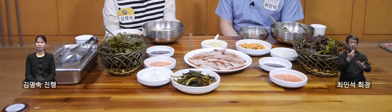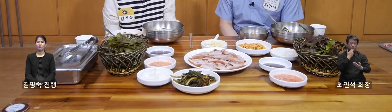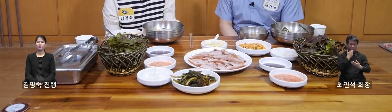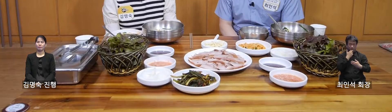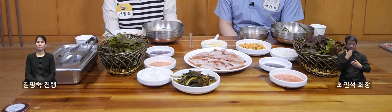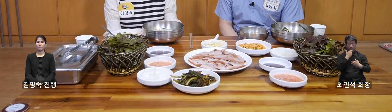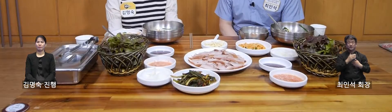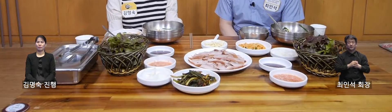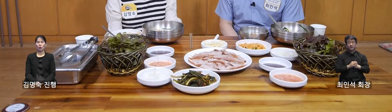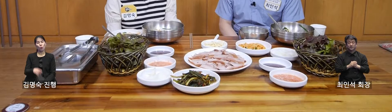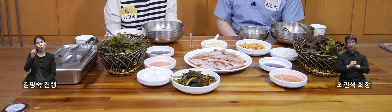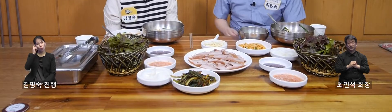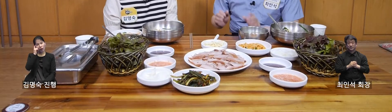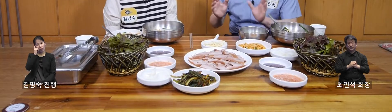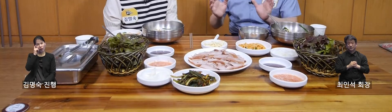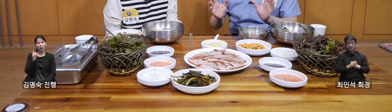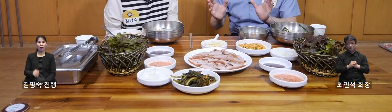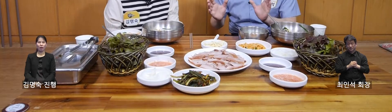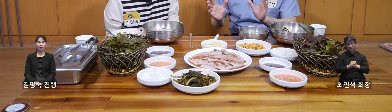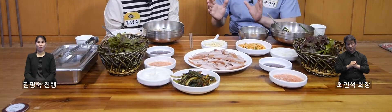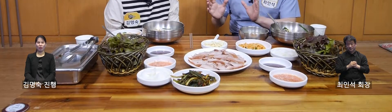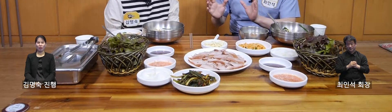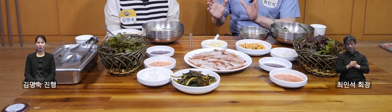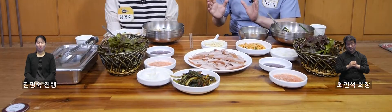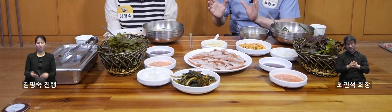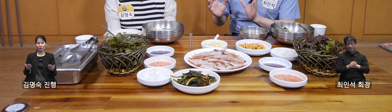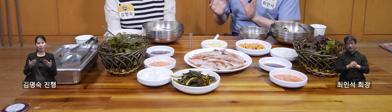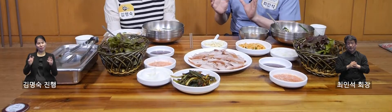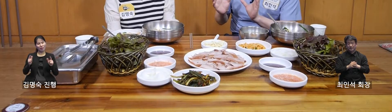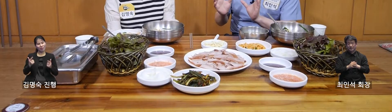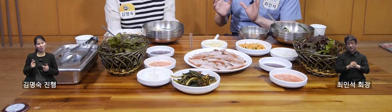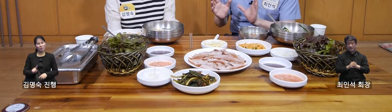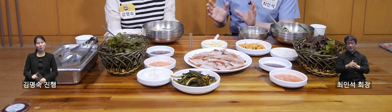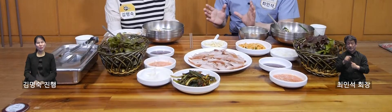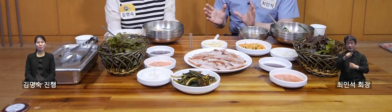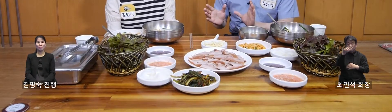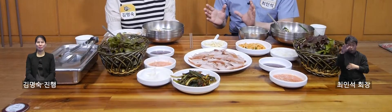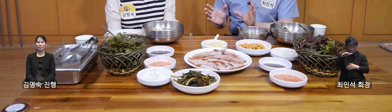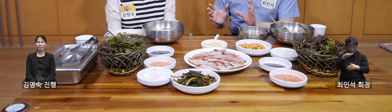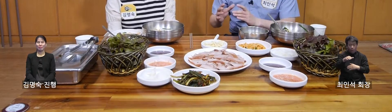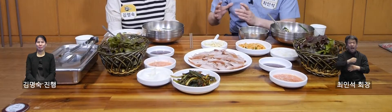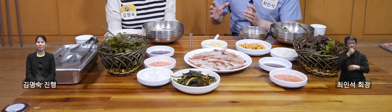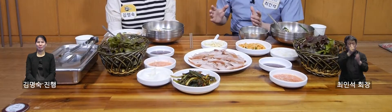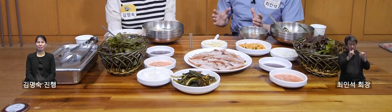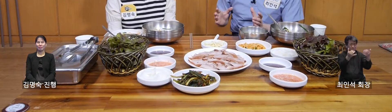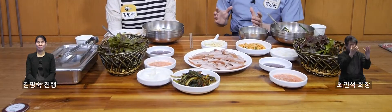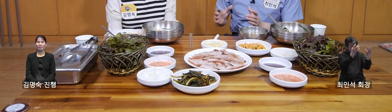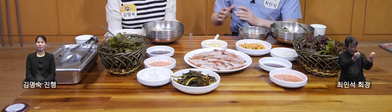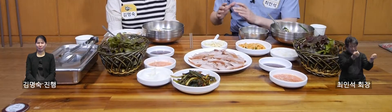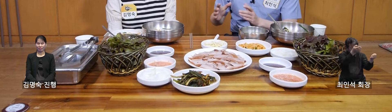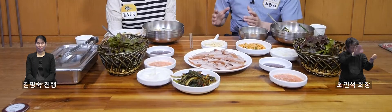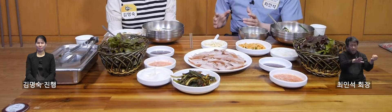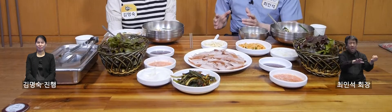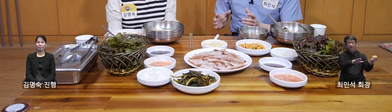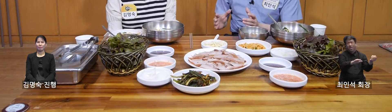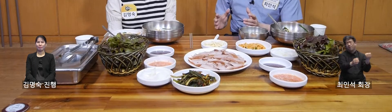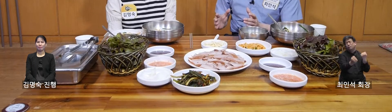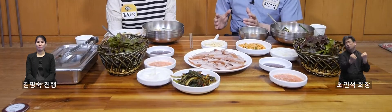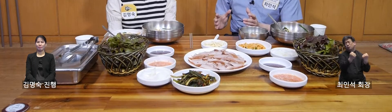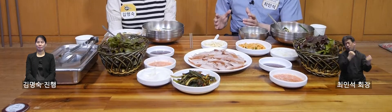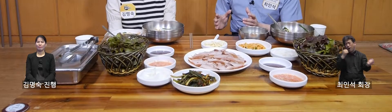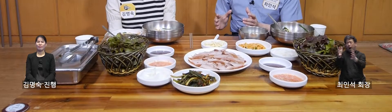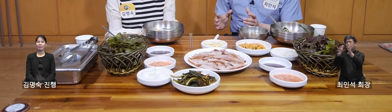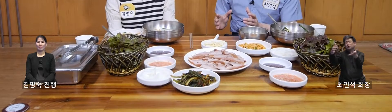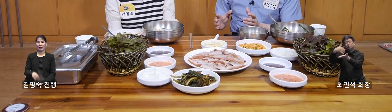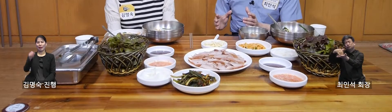못합니다. 왜? 그만큼 안 하시는 건가? 많이 대출돼 있는 거에 비해서 네. 아파트 수가 이제 그걸 따라가지